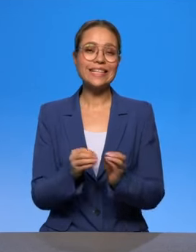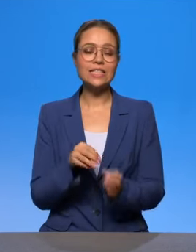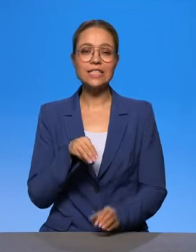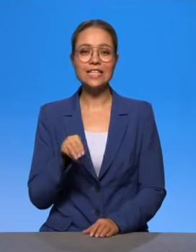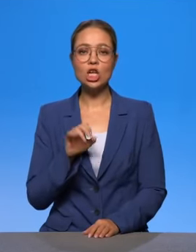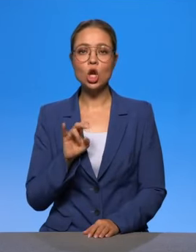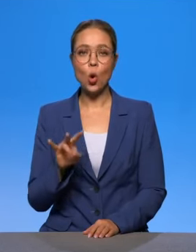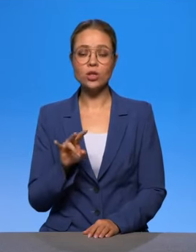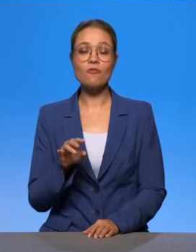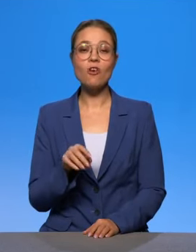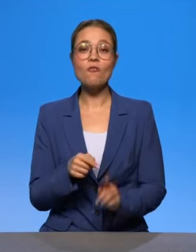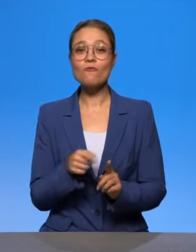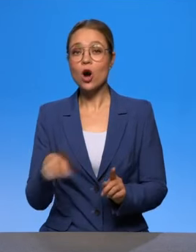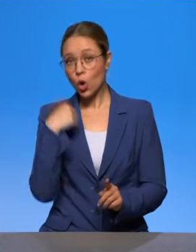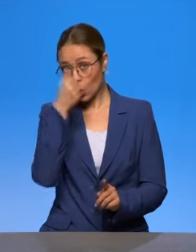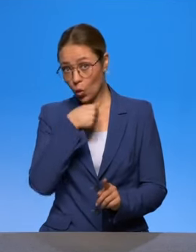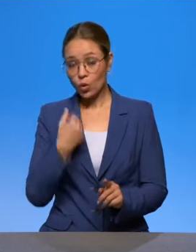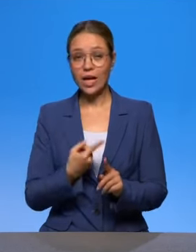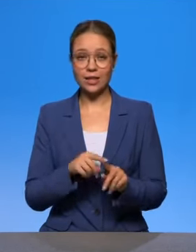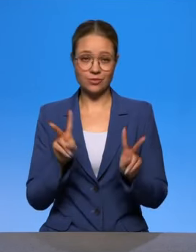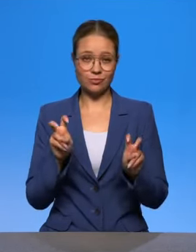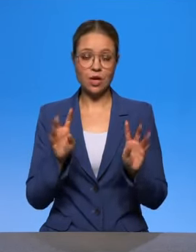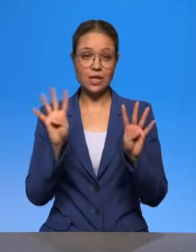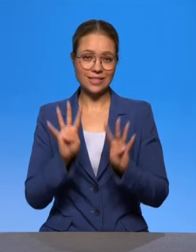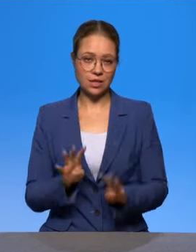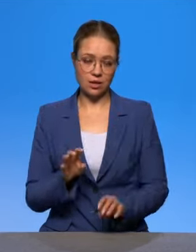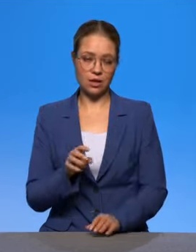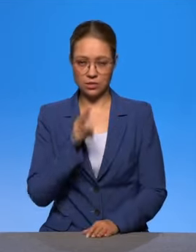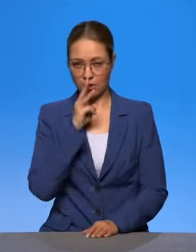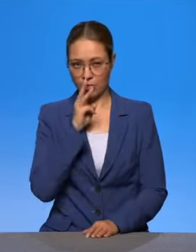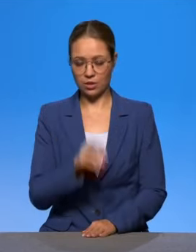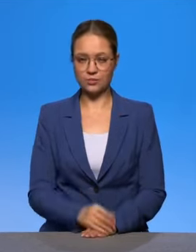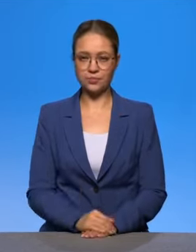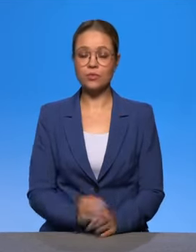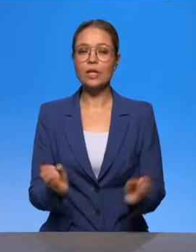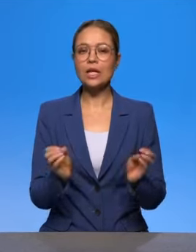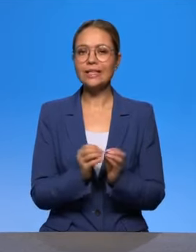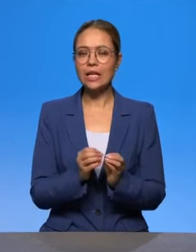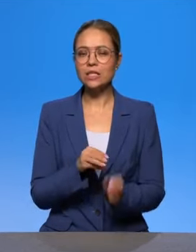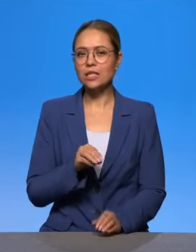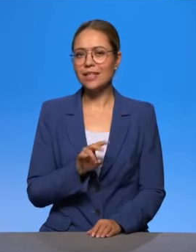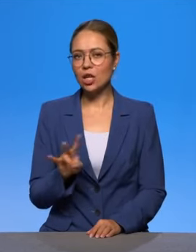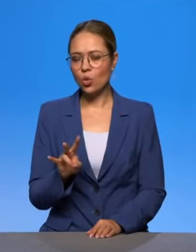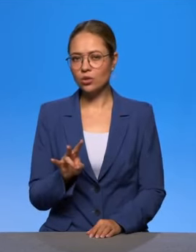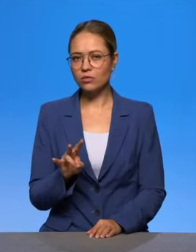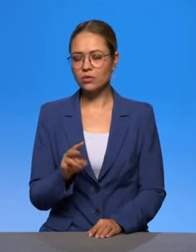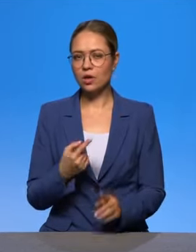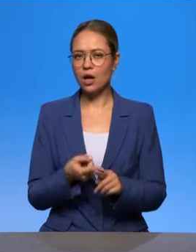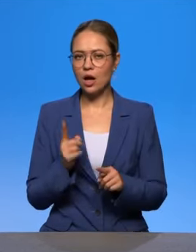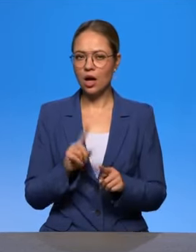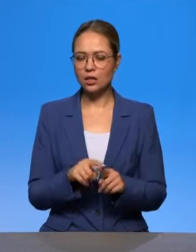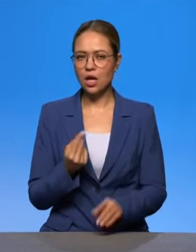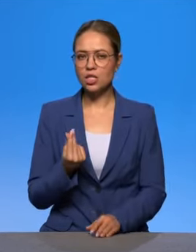год у нас проходит как серая зарплата. 10 триллионов – это стоимость